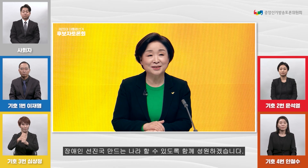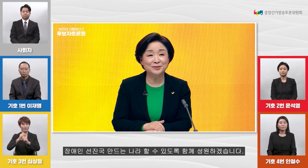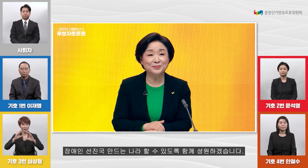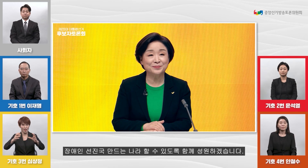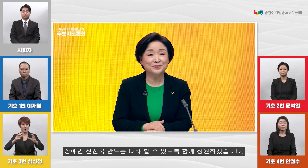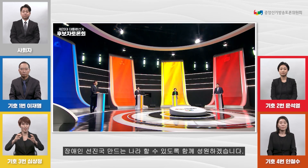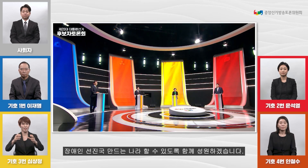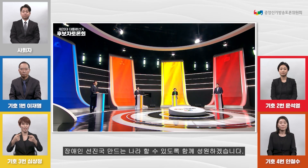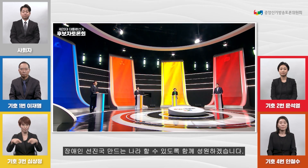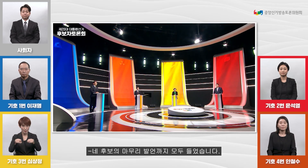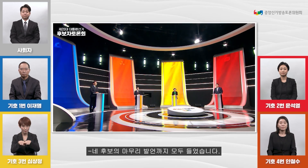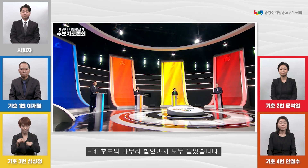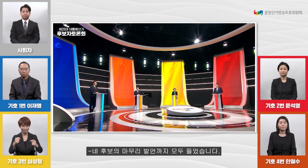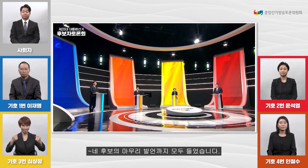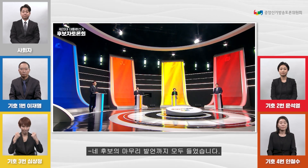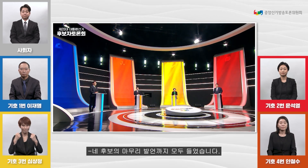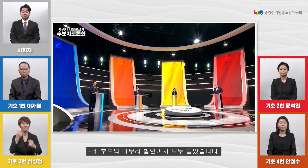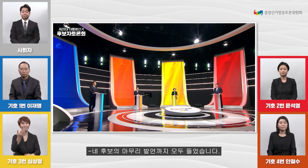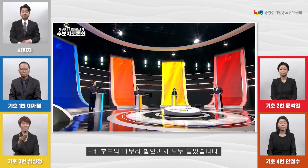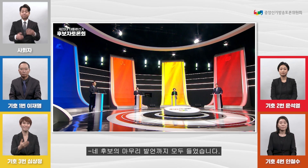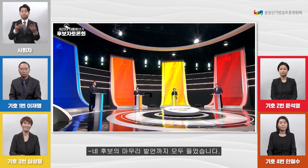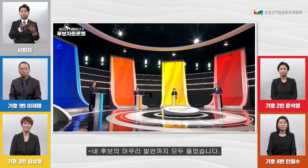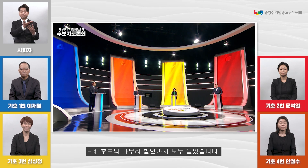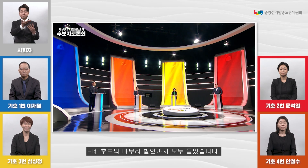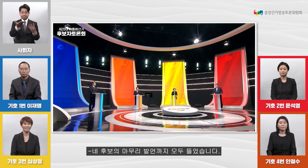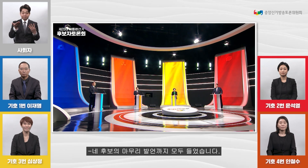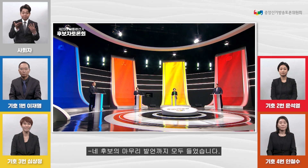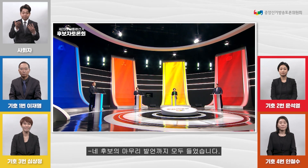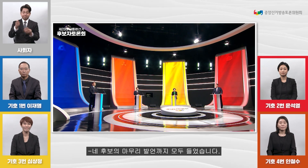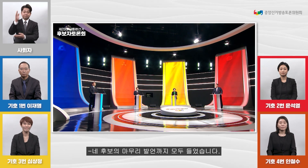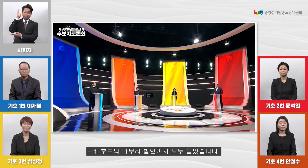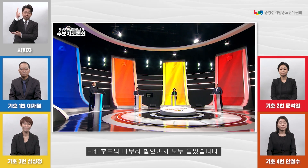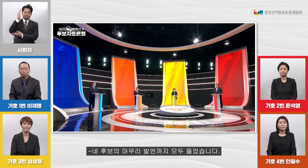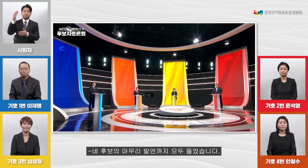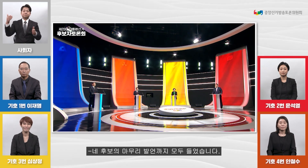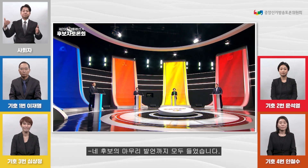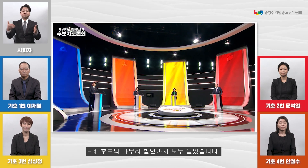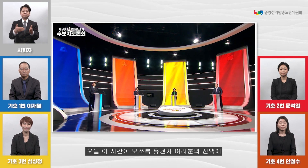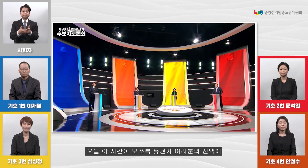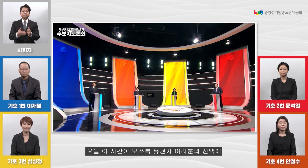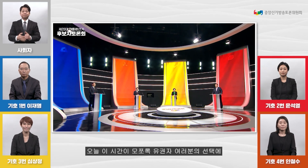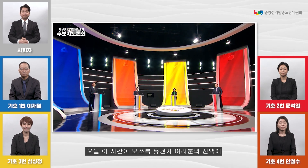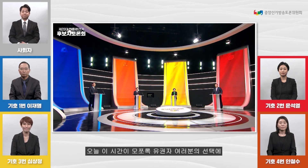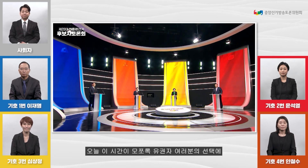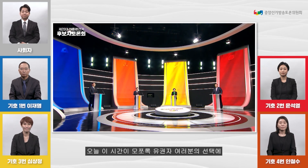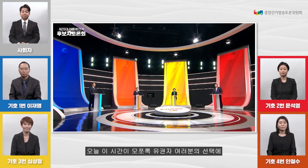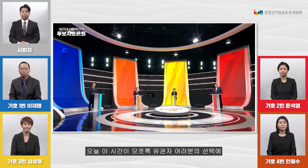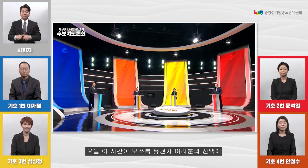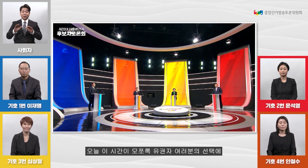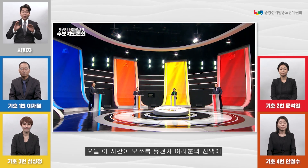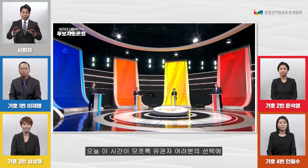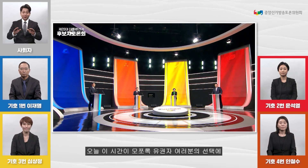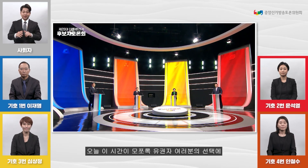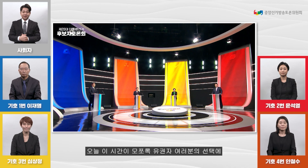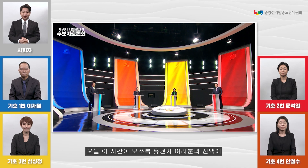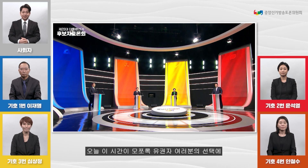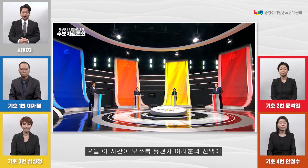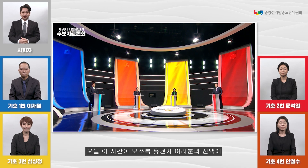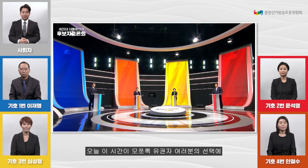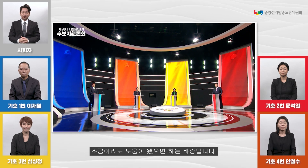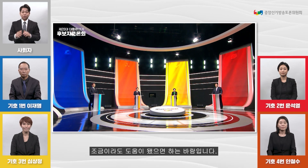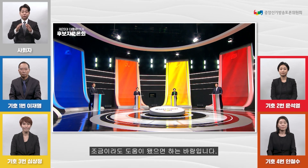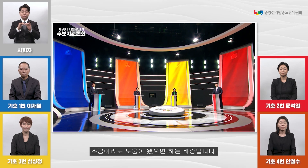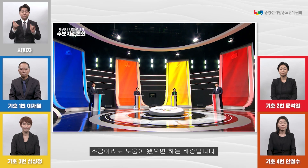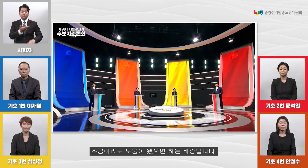성원하겠습니다. 네, 네 후보의 마무리 발언까지 모두 들었습니다. 오늘 이 시간이 모쪼록 유권자 여러분의